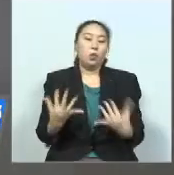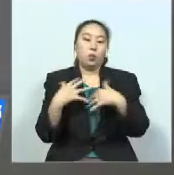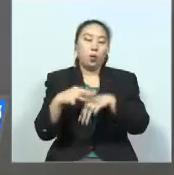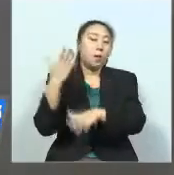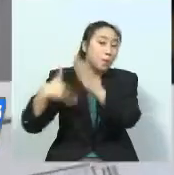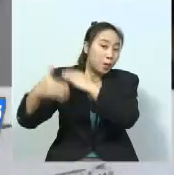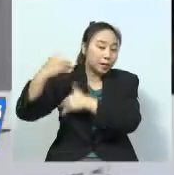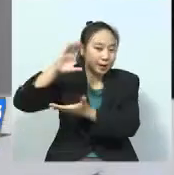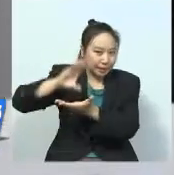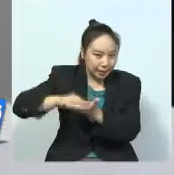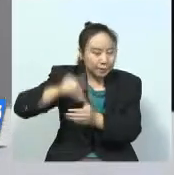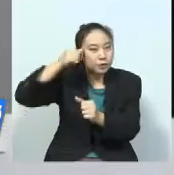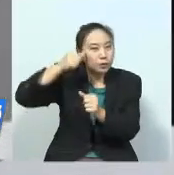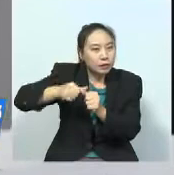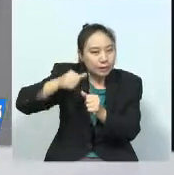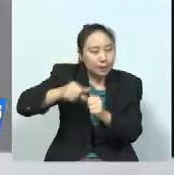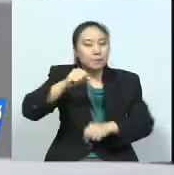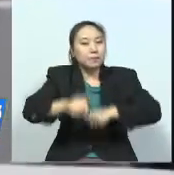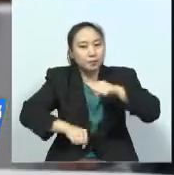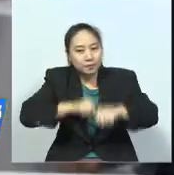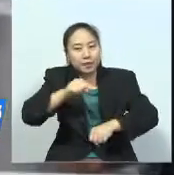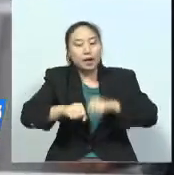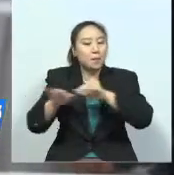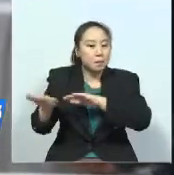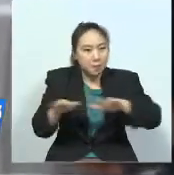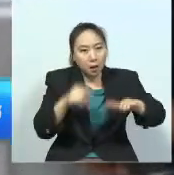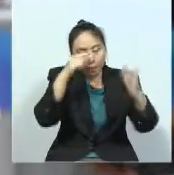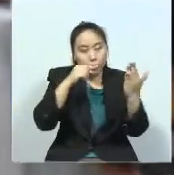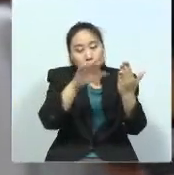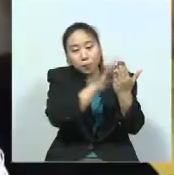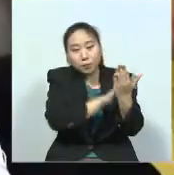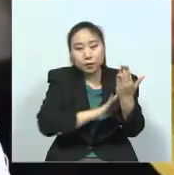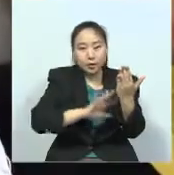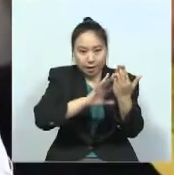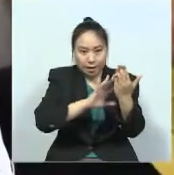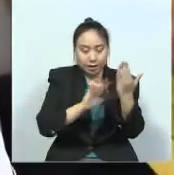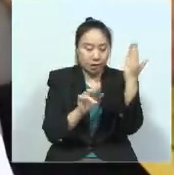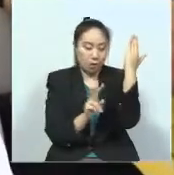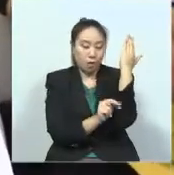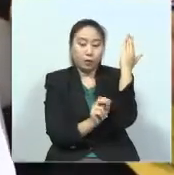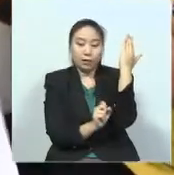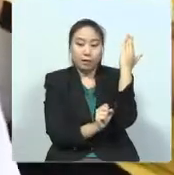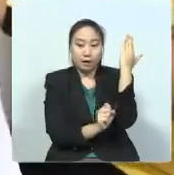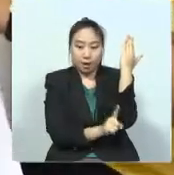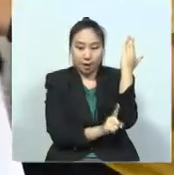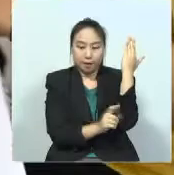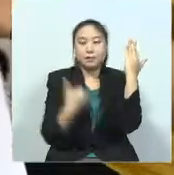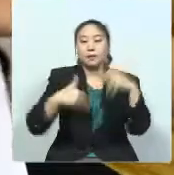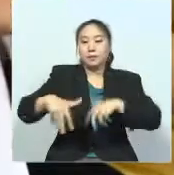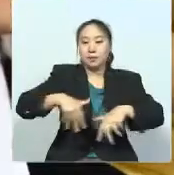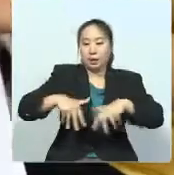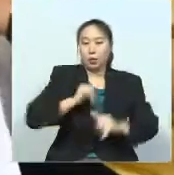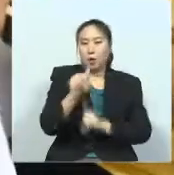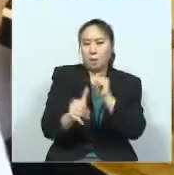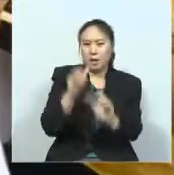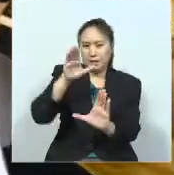ของประวัติศาสตร์และความทรงจำที่ดีในการปั่นจักรยานพร้อมกันทั่วประเทศสำหรับจังหวัดนครศรีธรรมราชนะคะมีประชาช